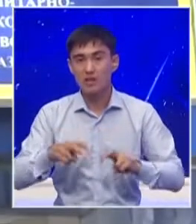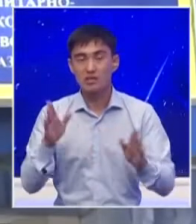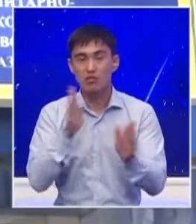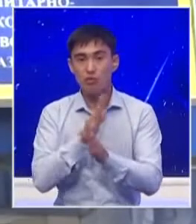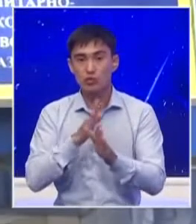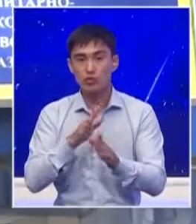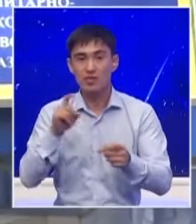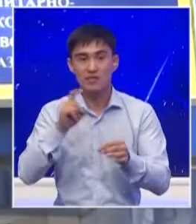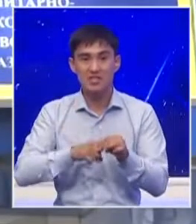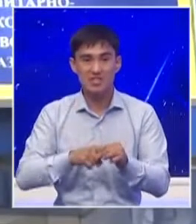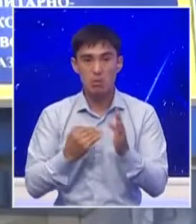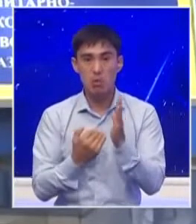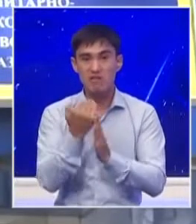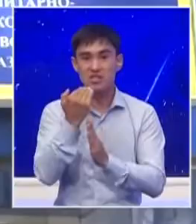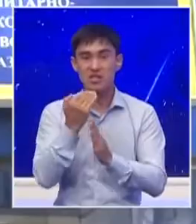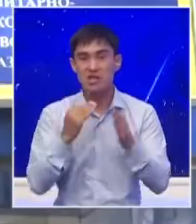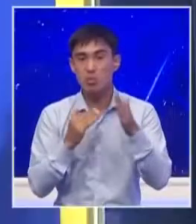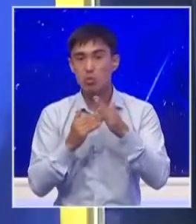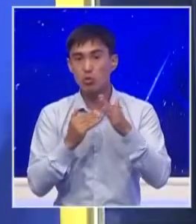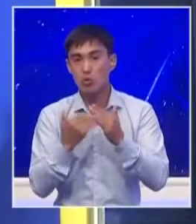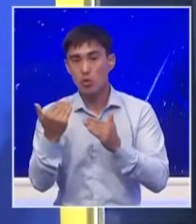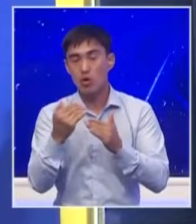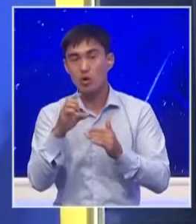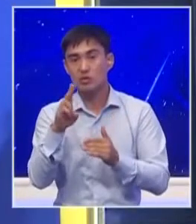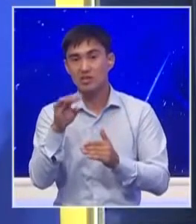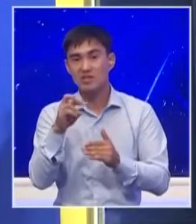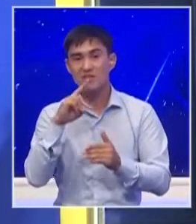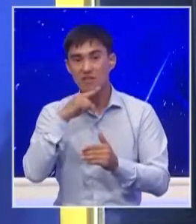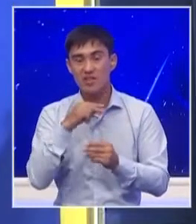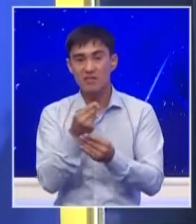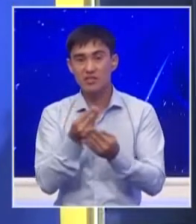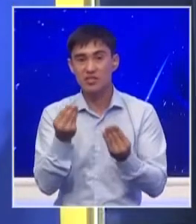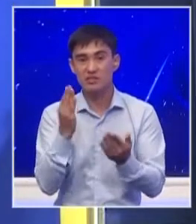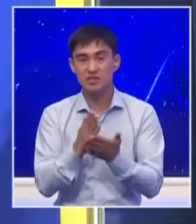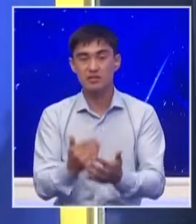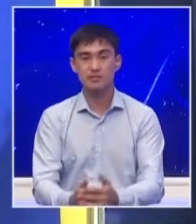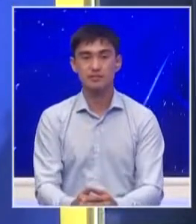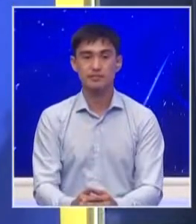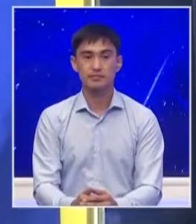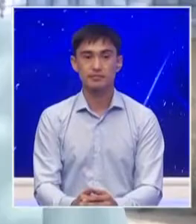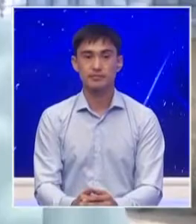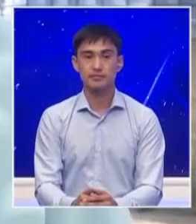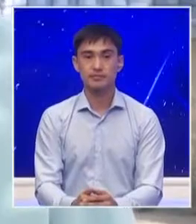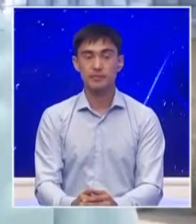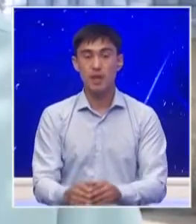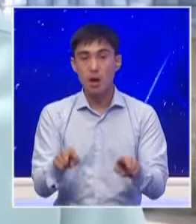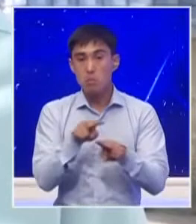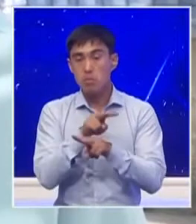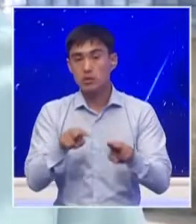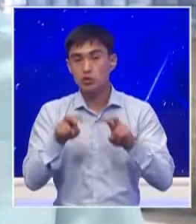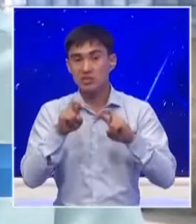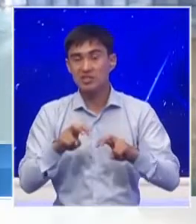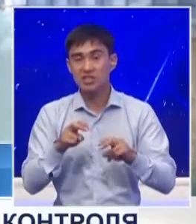и зафиксировали превышение предельно допустимых концентраций вредных веществ это в рамках мониторинга за